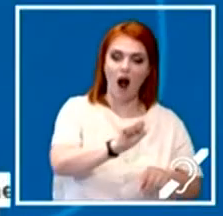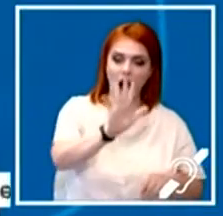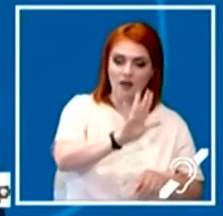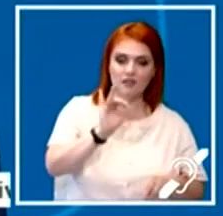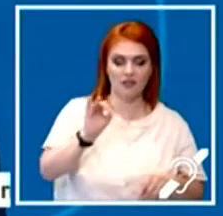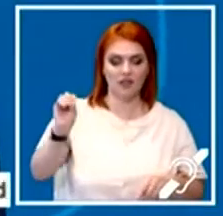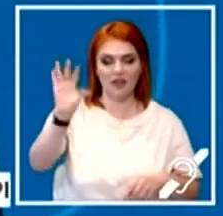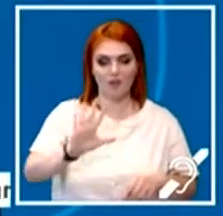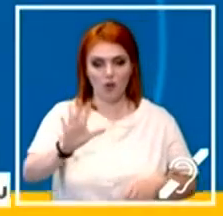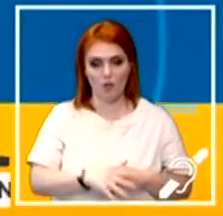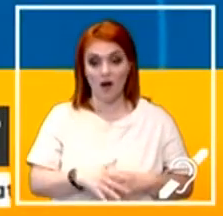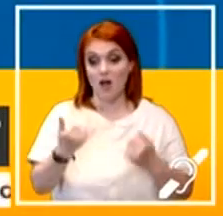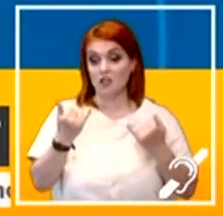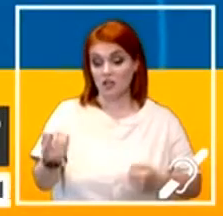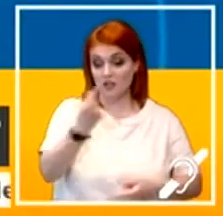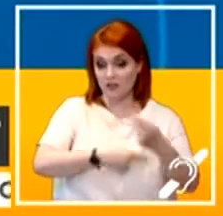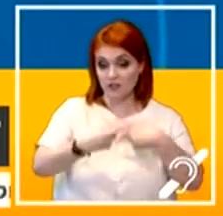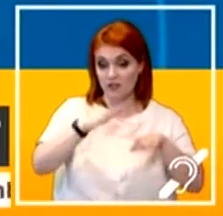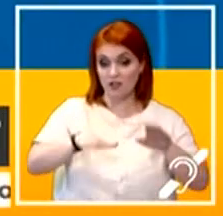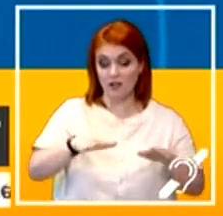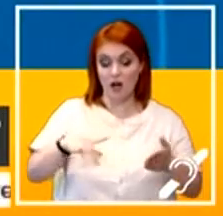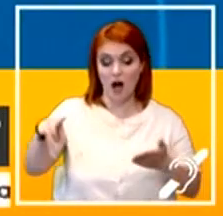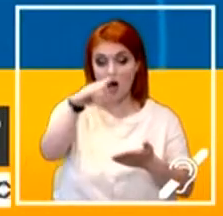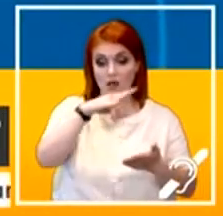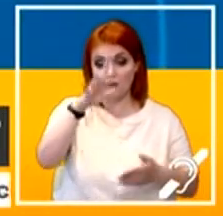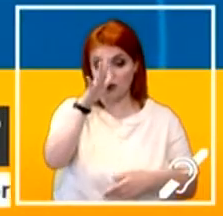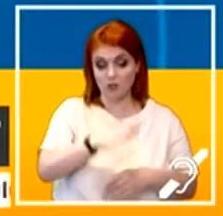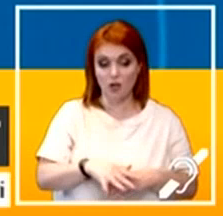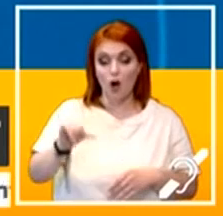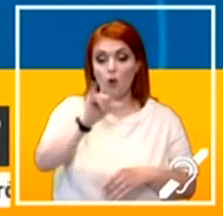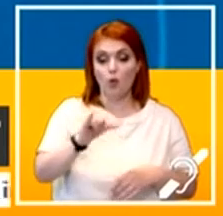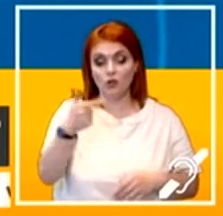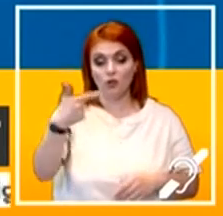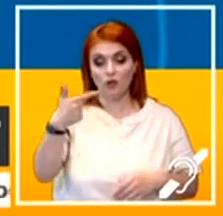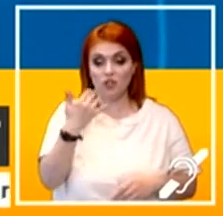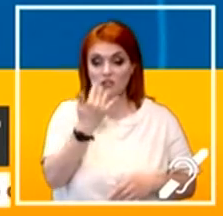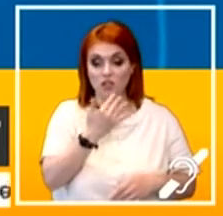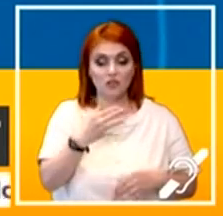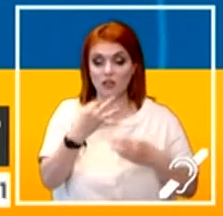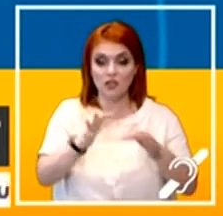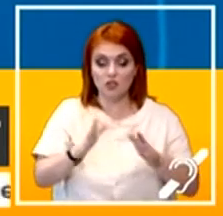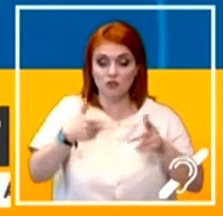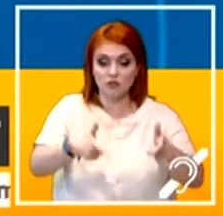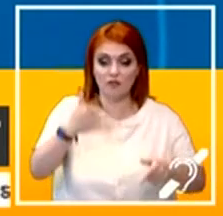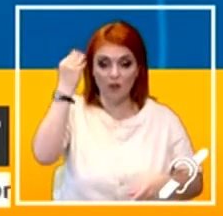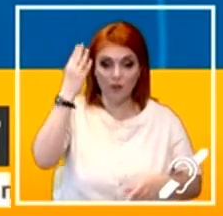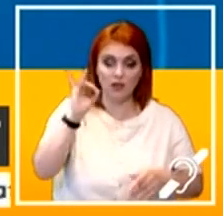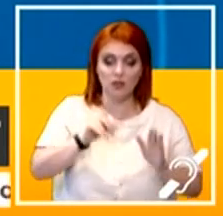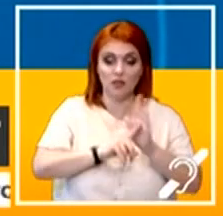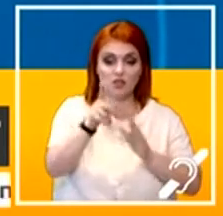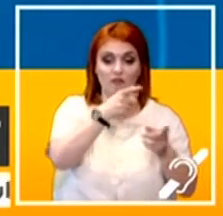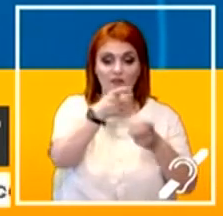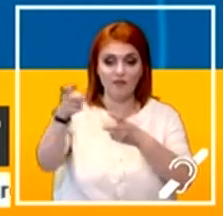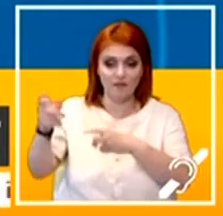Mergem acum la aeroportul internațional Chișinău, acolo unde unui cetățean străin nu i s-a permis intrarea în Republica Moldova și a atras mai multe